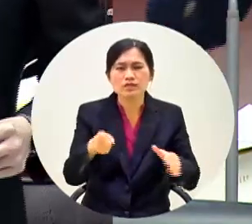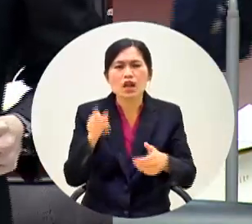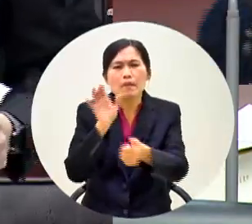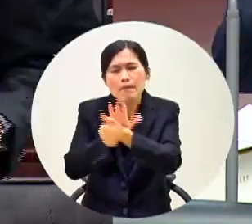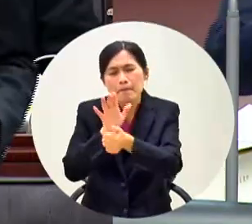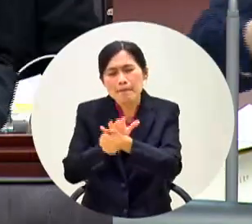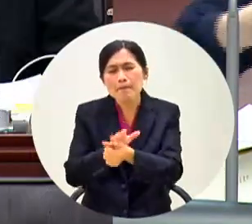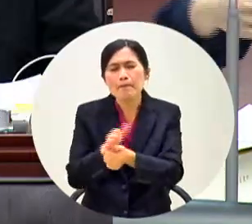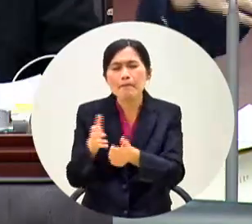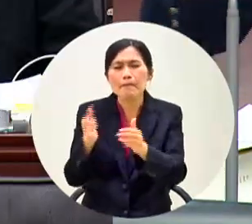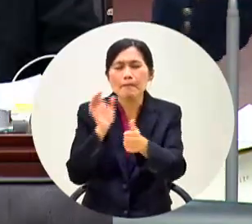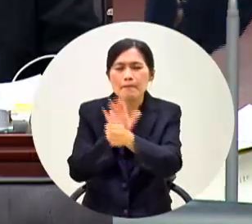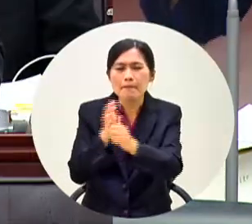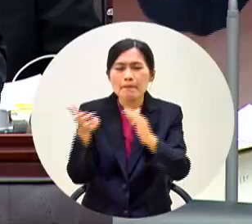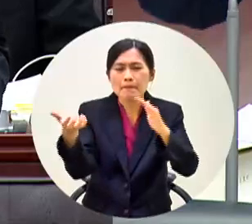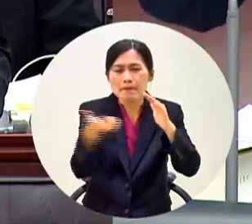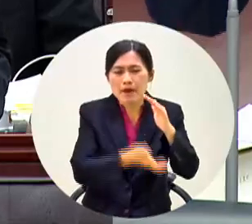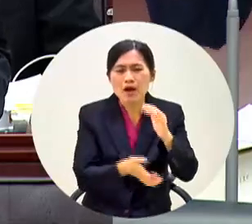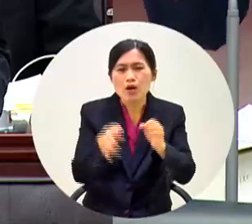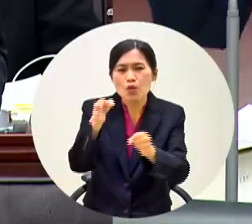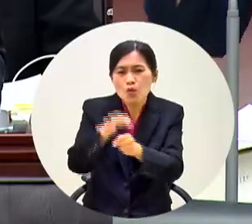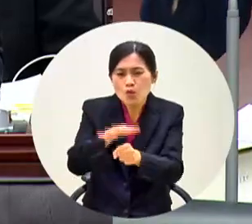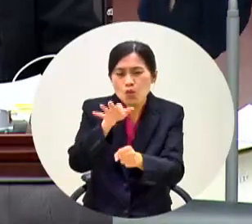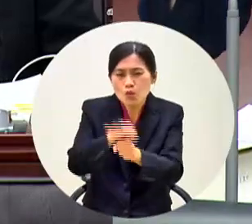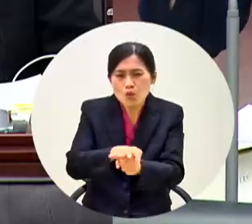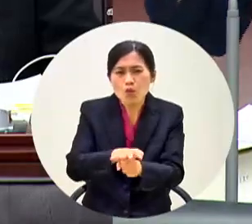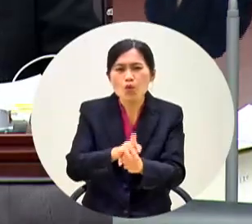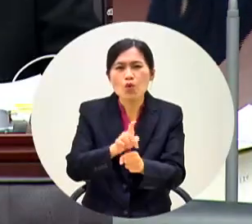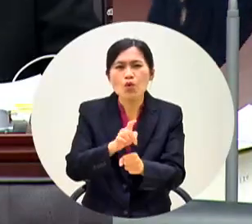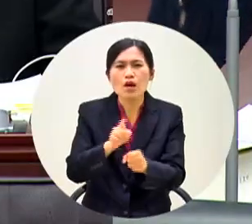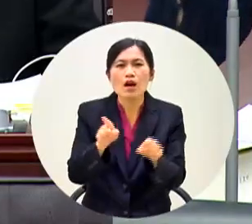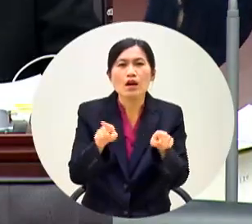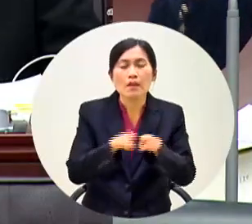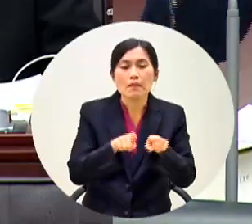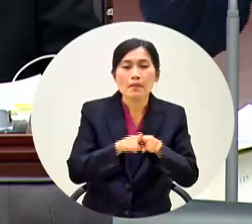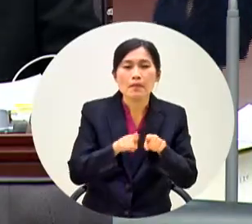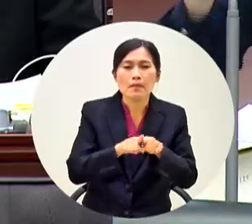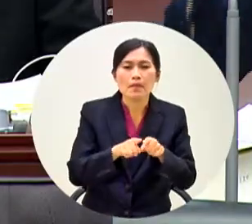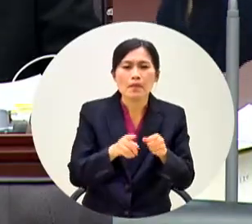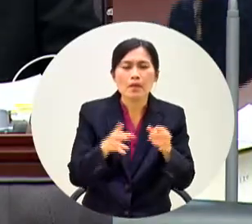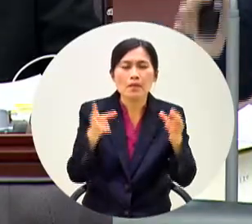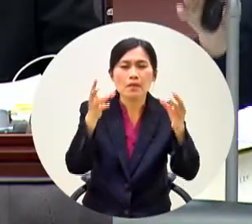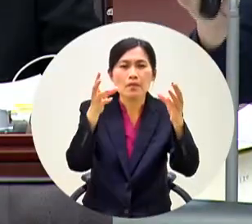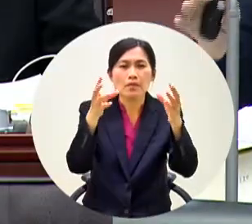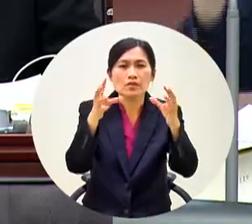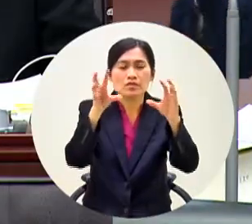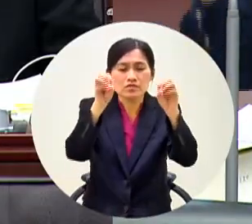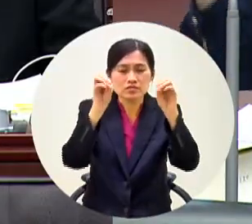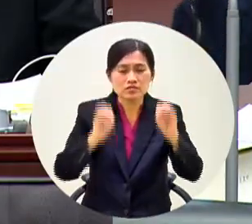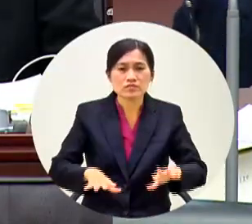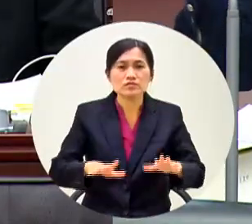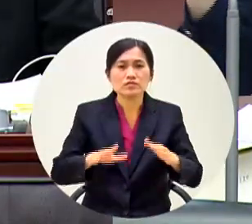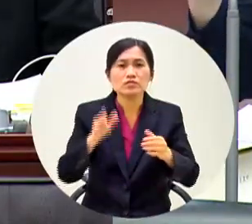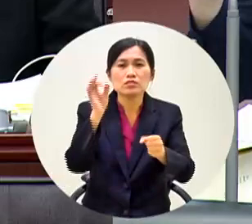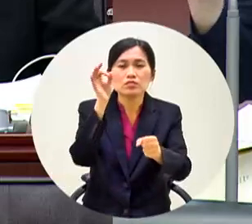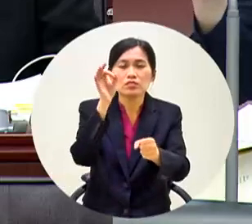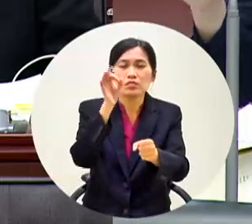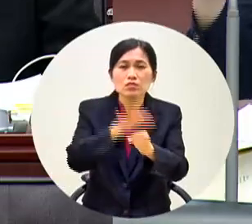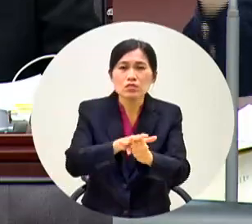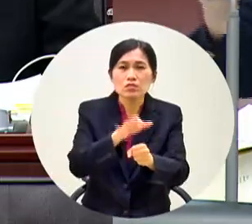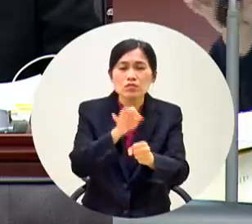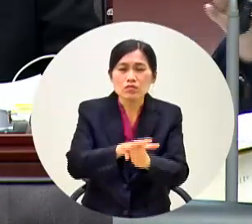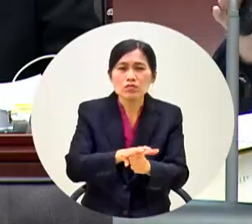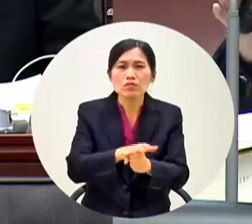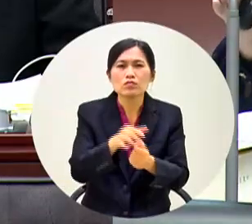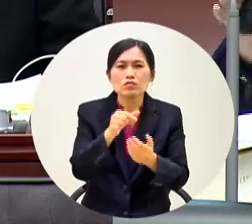助费啦，其他的费用什么之类的，其实在一般的拆迁补偿条例没有的内容，在红毛港迁村